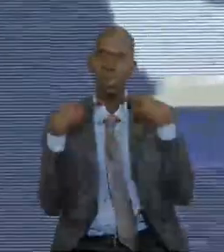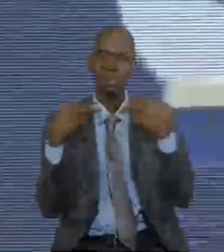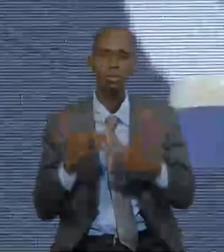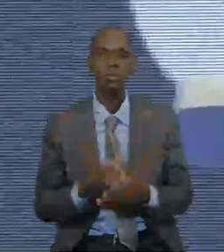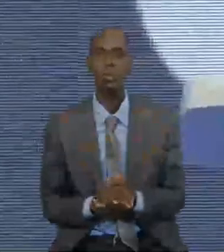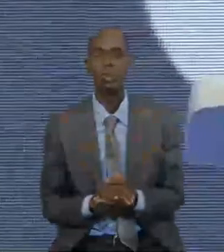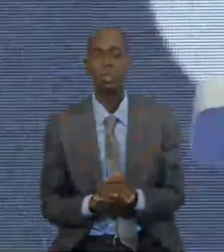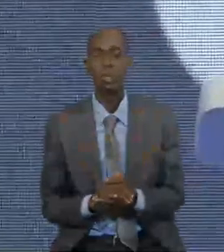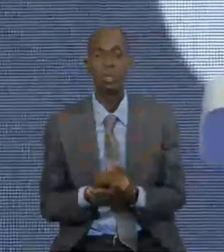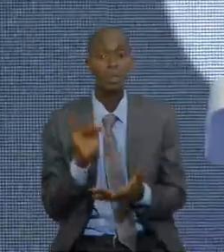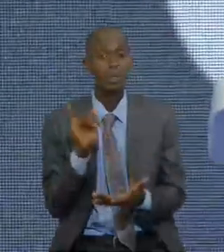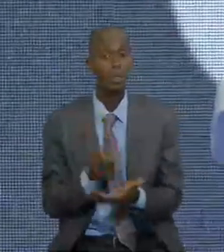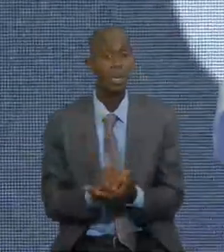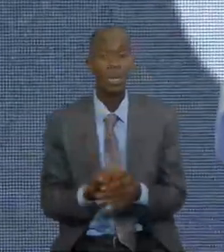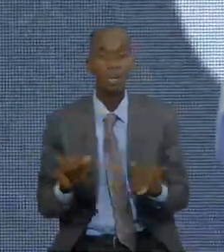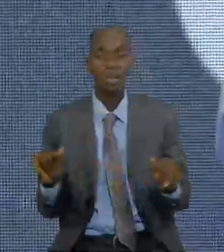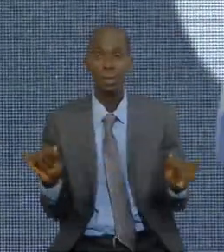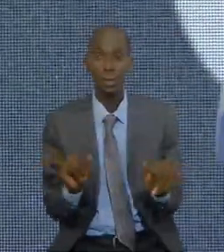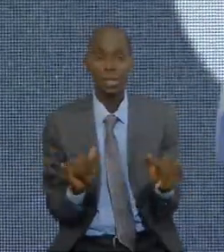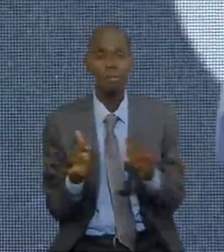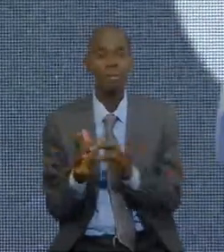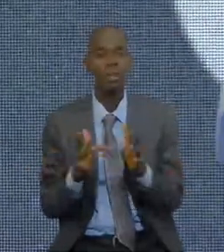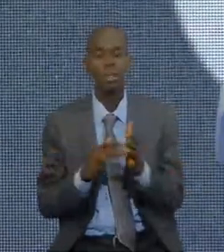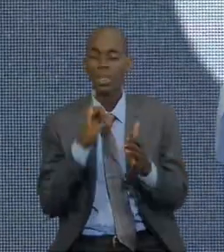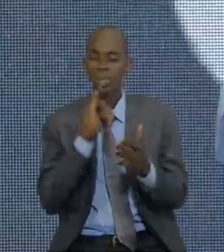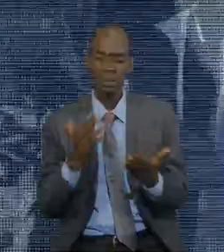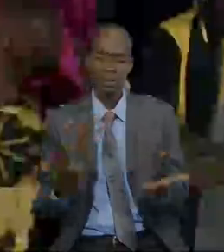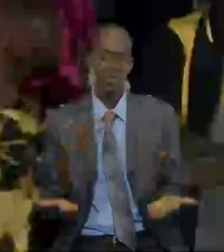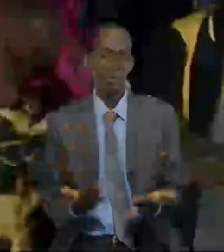leur chaîne détruisait les œufs